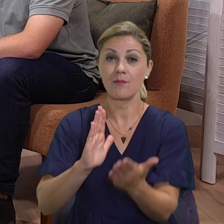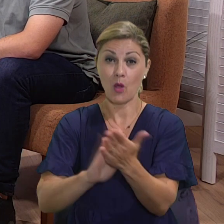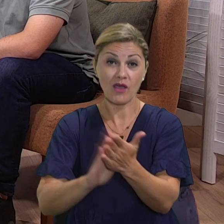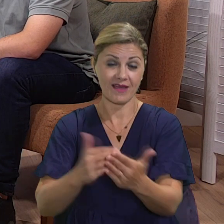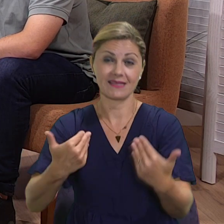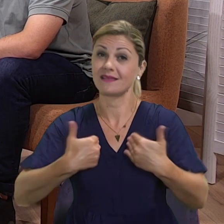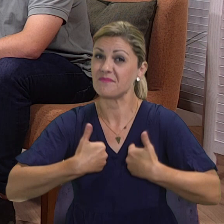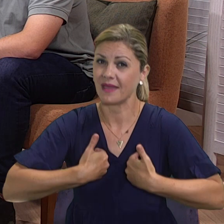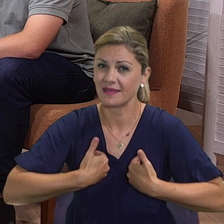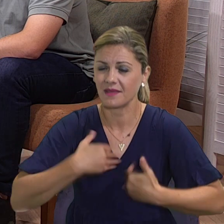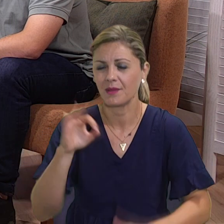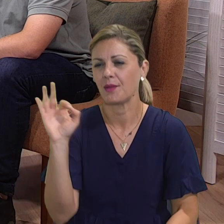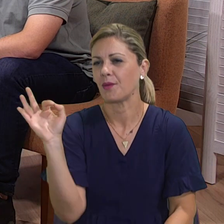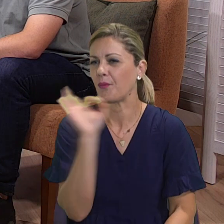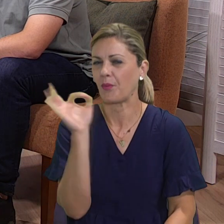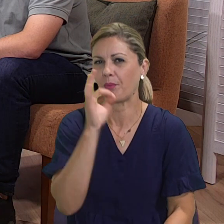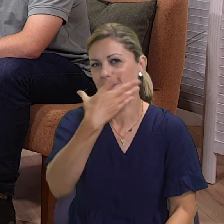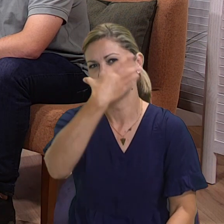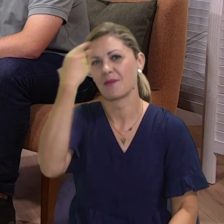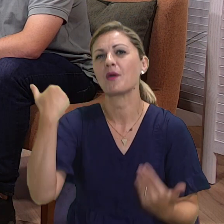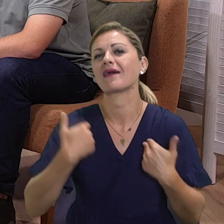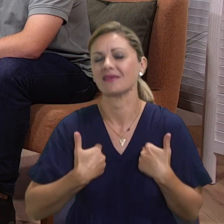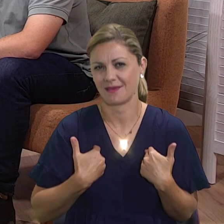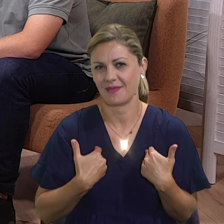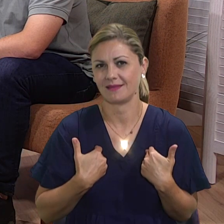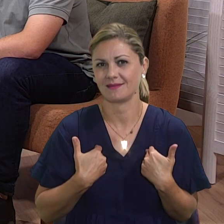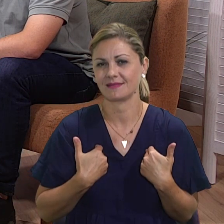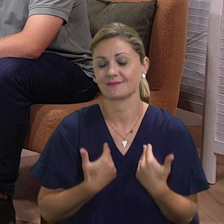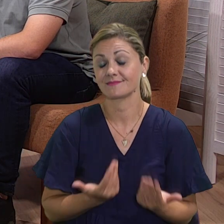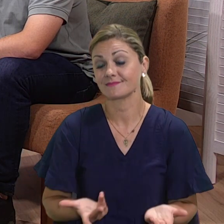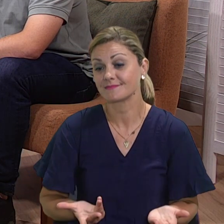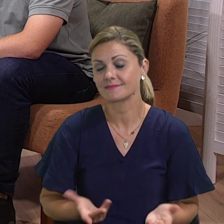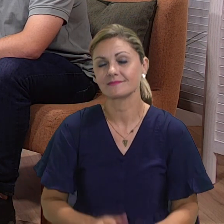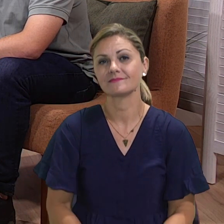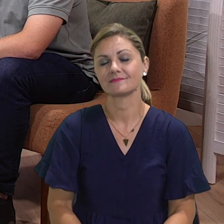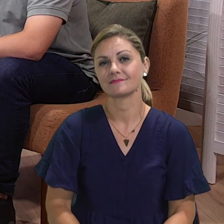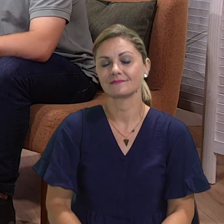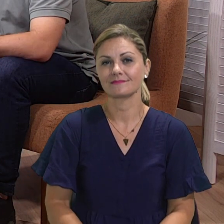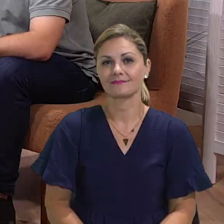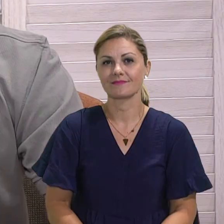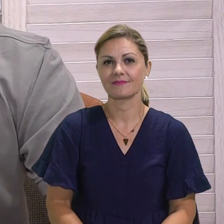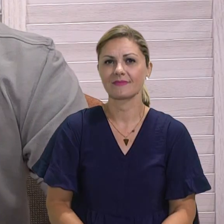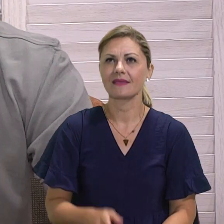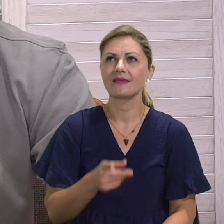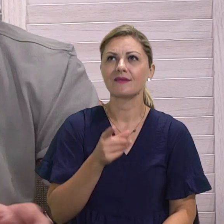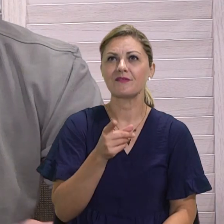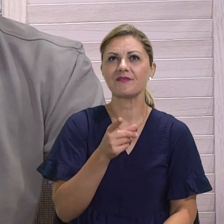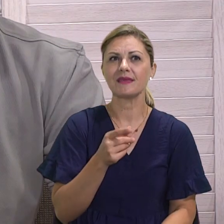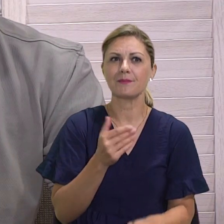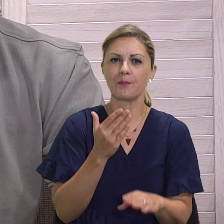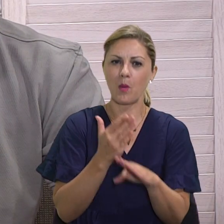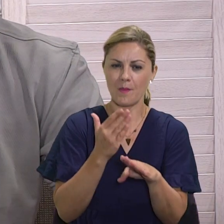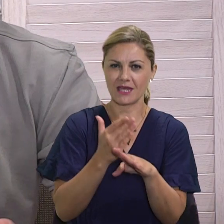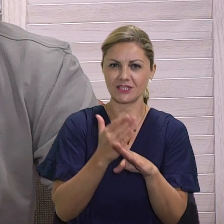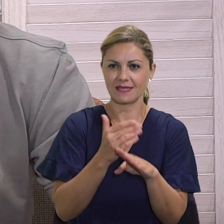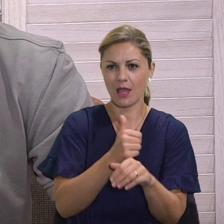u kameru, ili onda nemaju više tu moć, izgube tu. Vidimo da radite iz